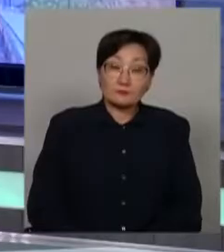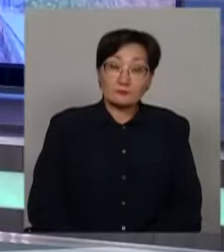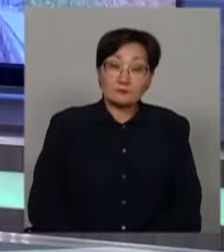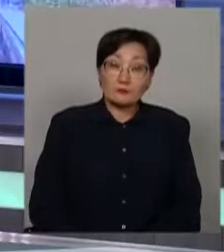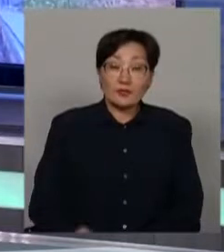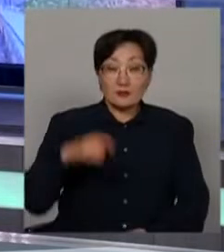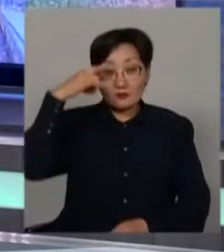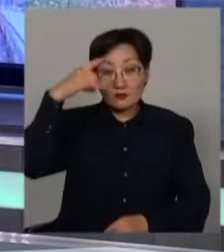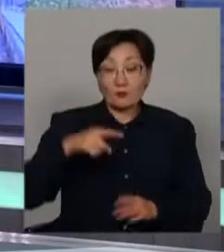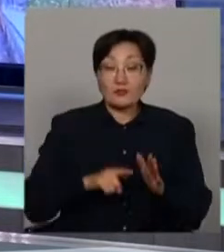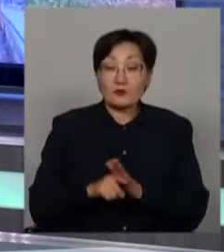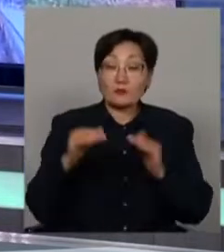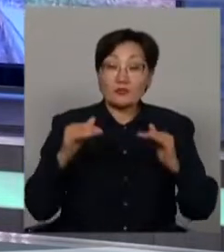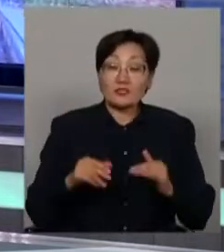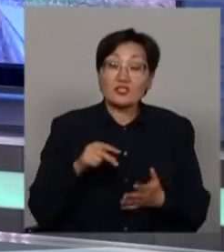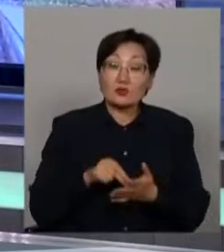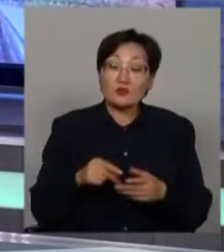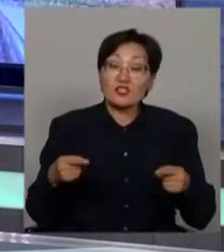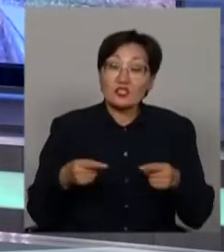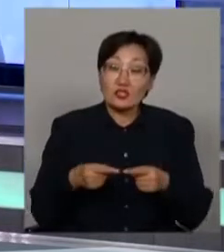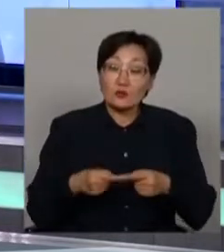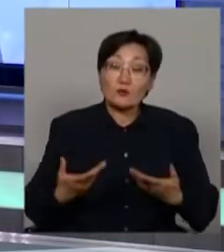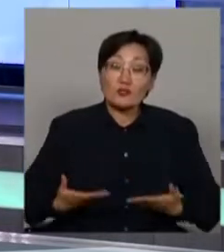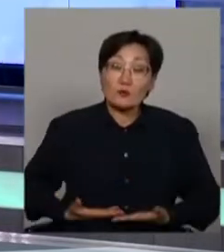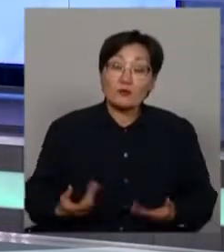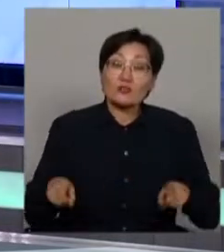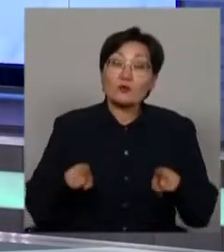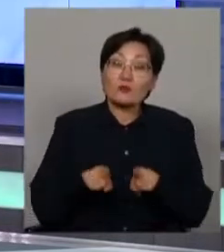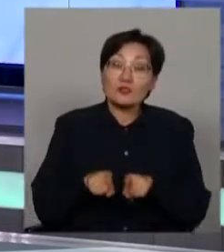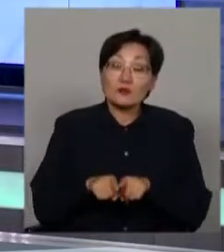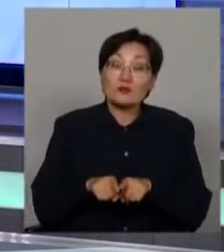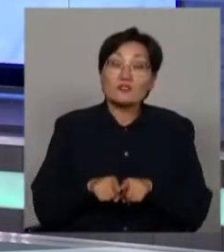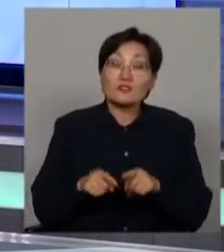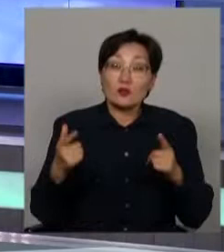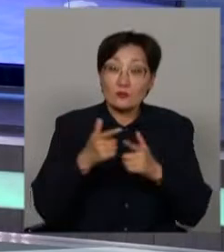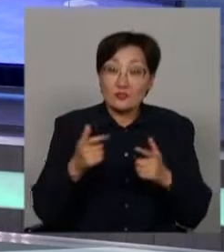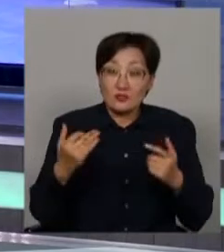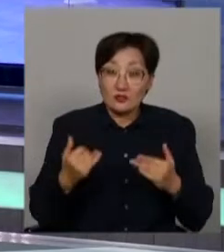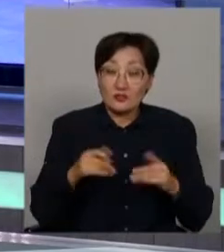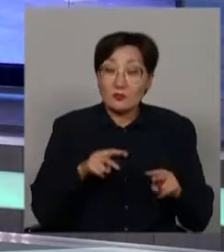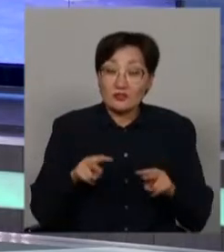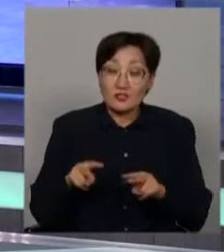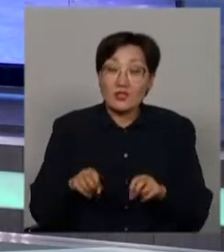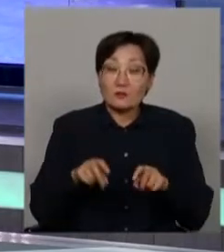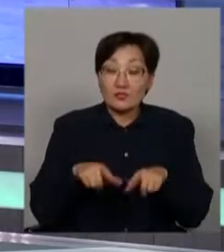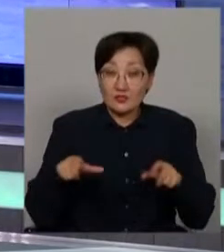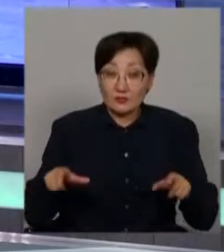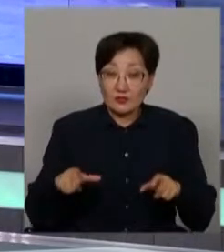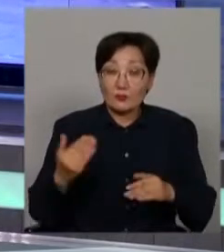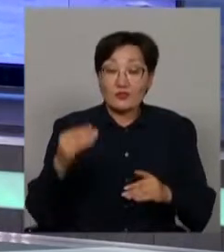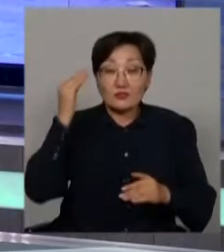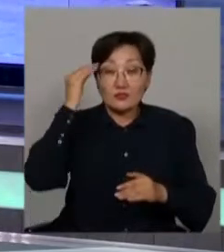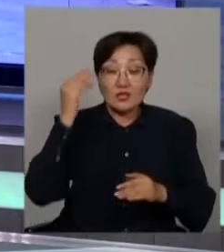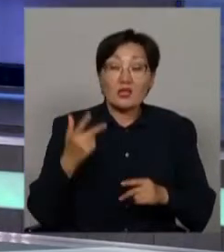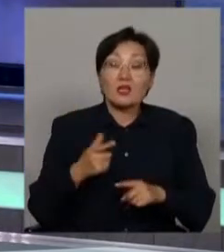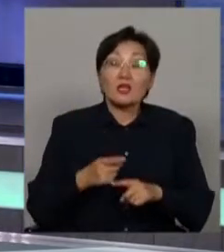В Казахстане начали снижаться цены на аренду жилья. Такую картину на рынке недвижимости сейчас наблюдают эксперты. По их мнению,